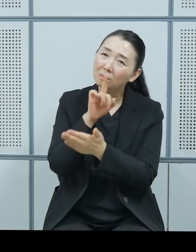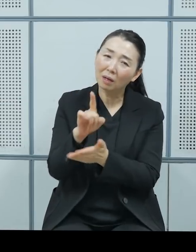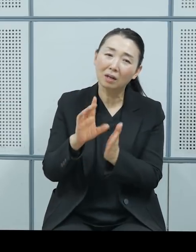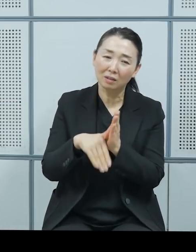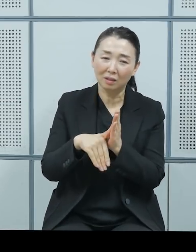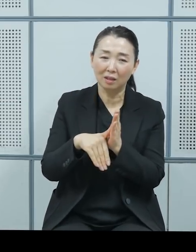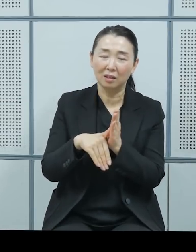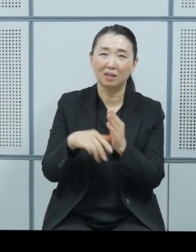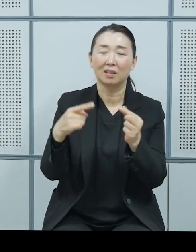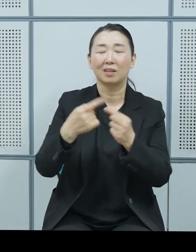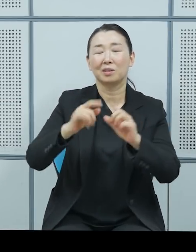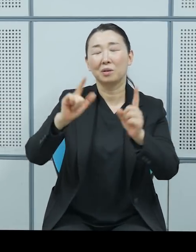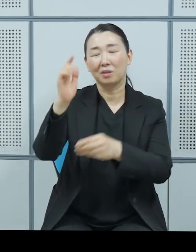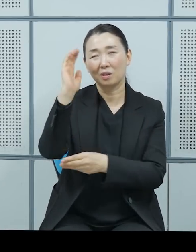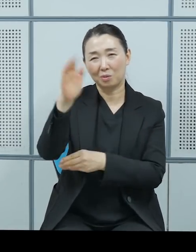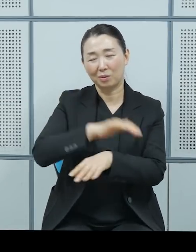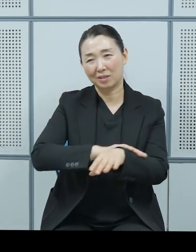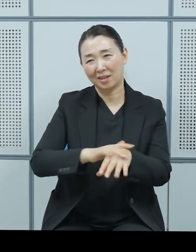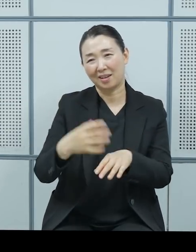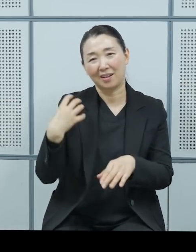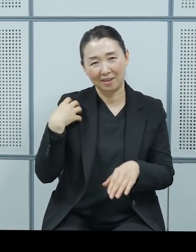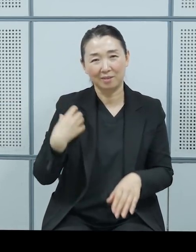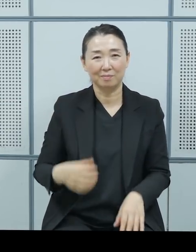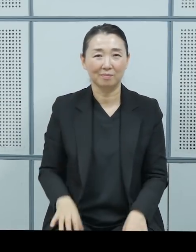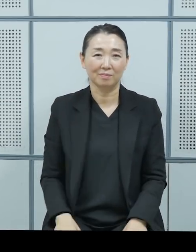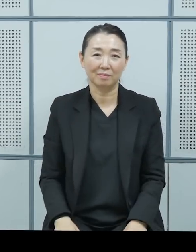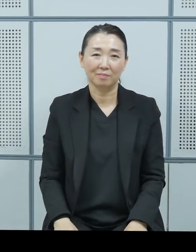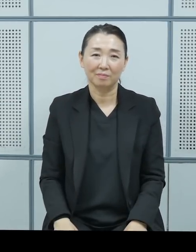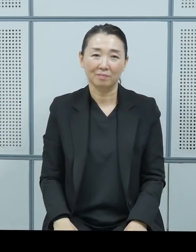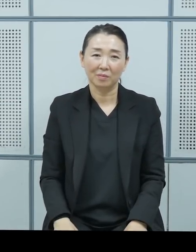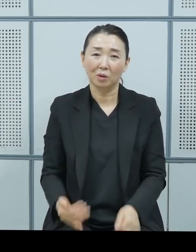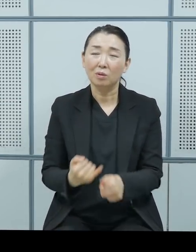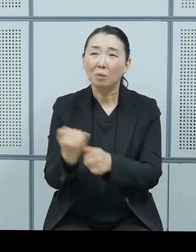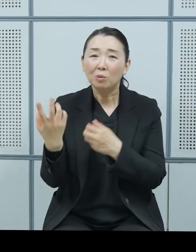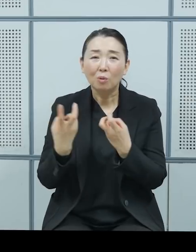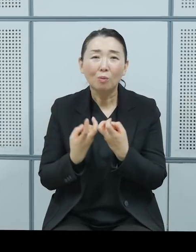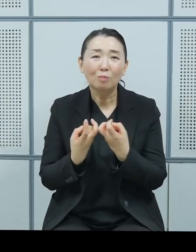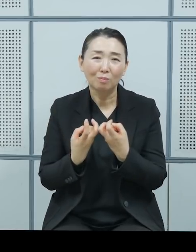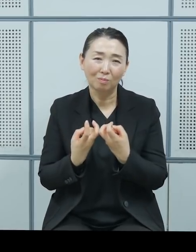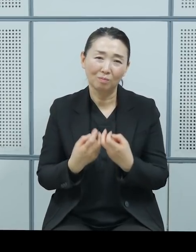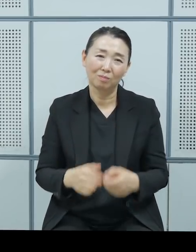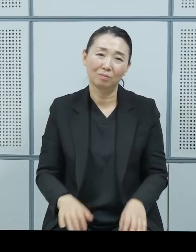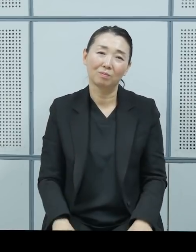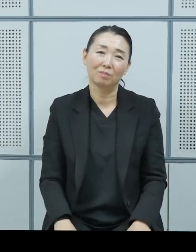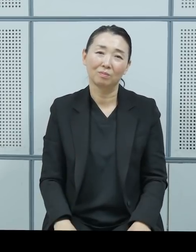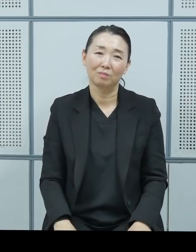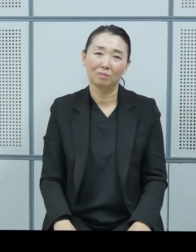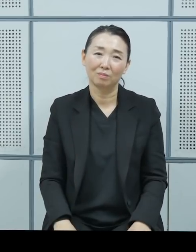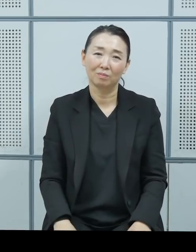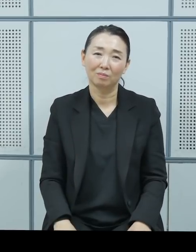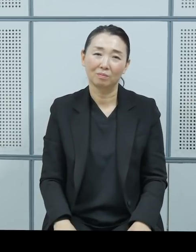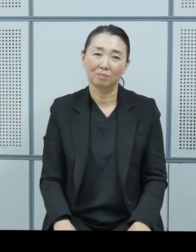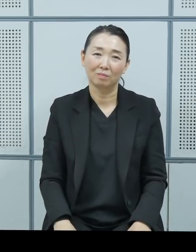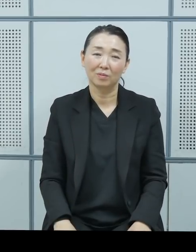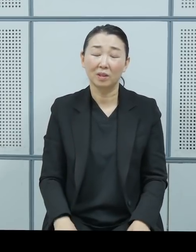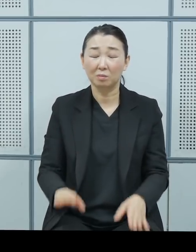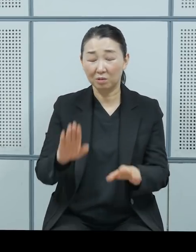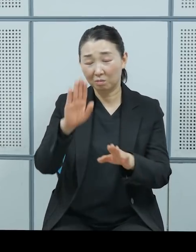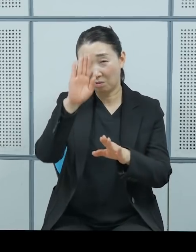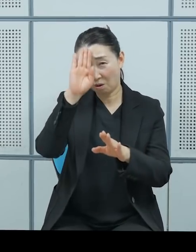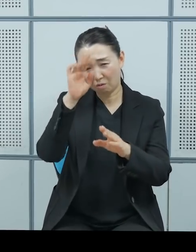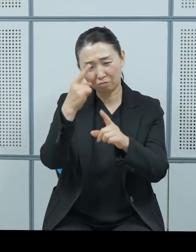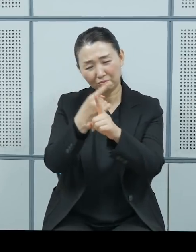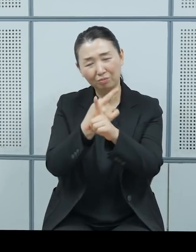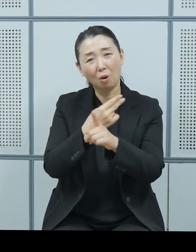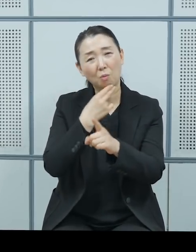첫날 설교를 감당을 할 수 있었어요. 그 후에 사모님은 어떻게 되셨나요? 아무런 사실은 호전은 없고요.